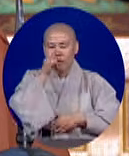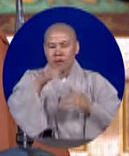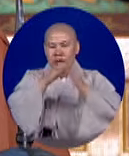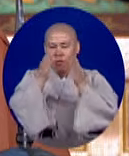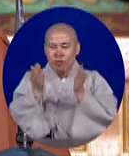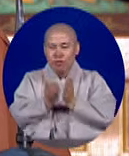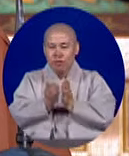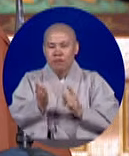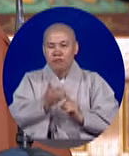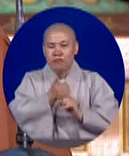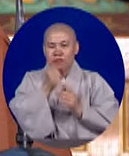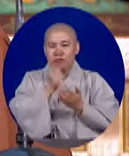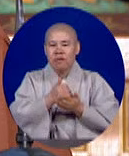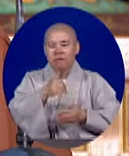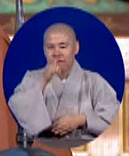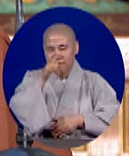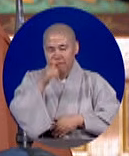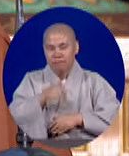부처님이 있다는 거예요.